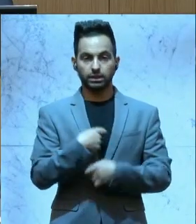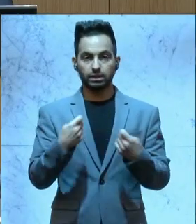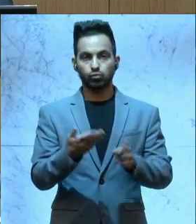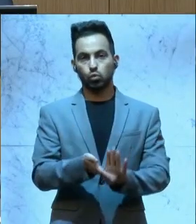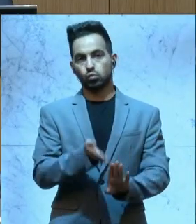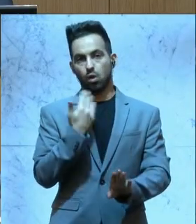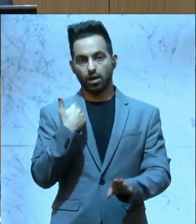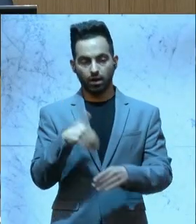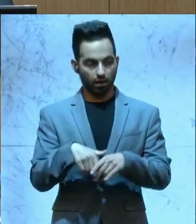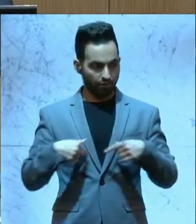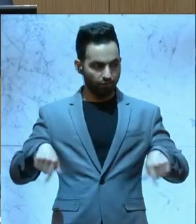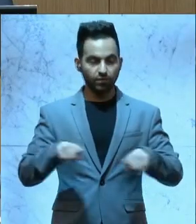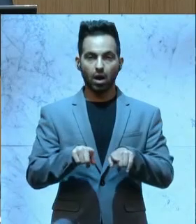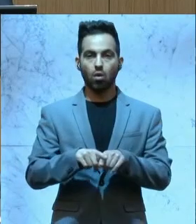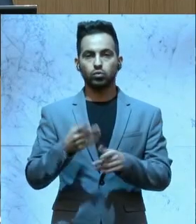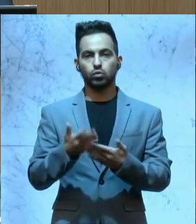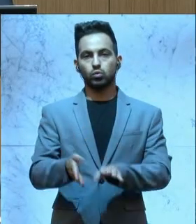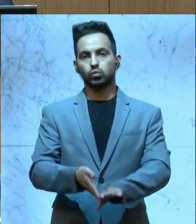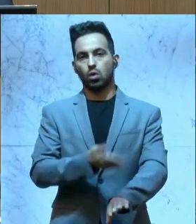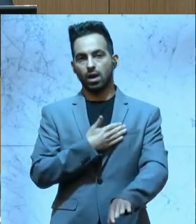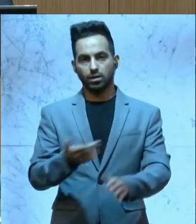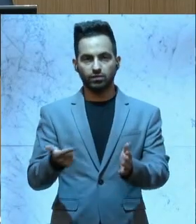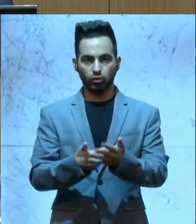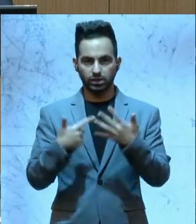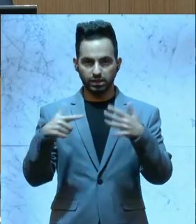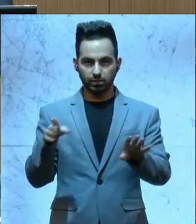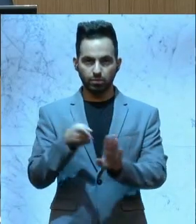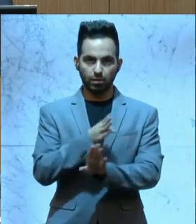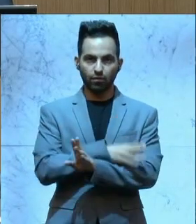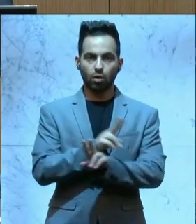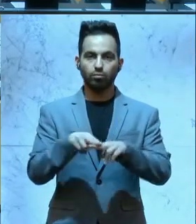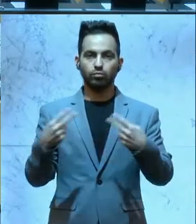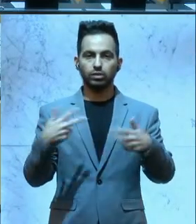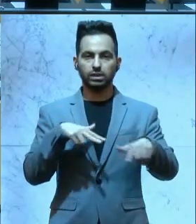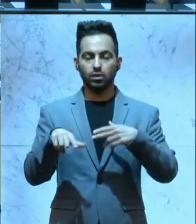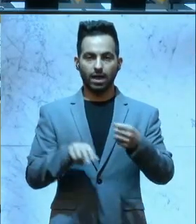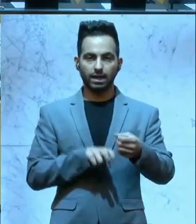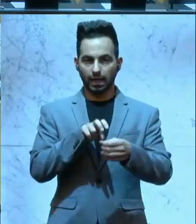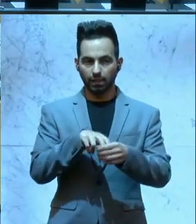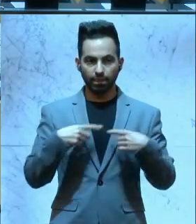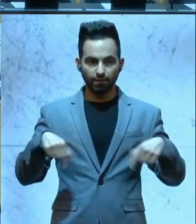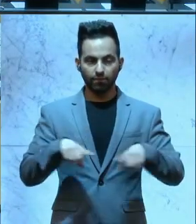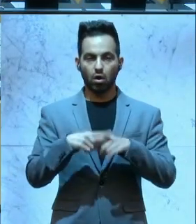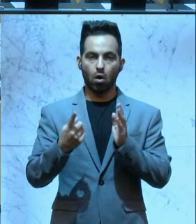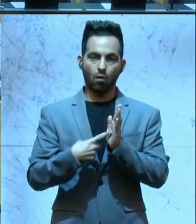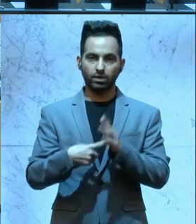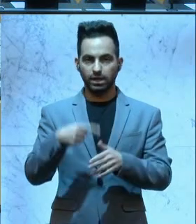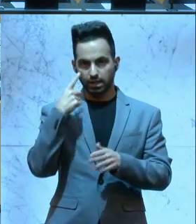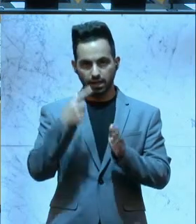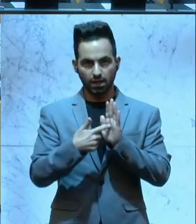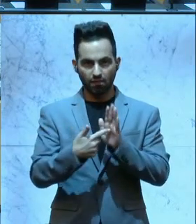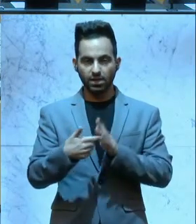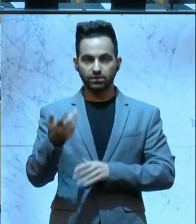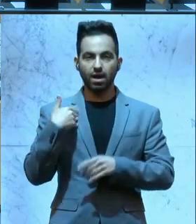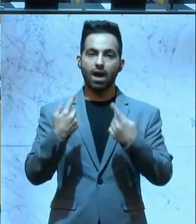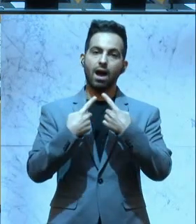auch noch lange vor dem Jahr 2017, als wir in die Bundesregierung eingetreten sind, immer wieder darauf hingewiesen, dass andere Länder